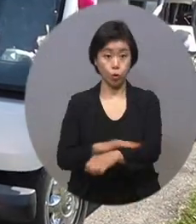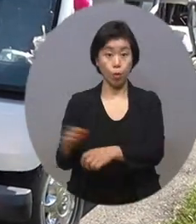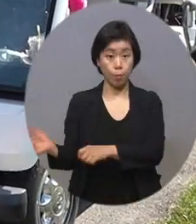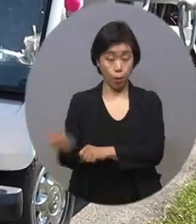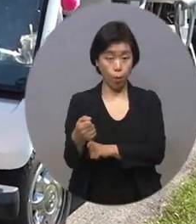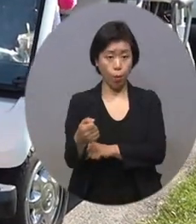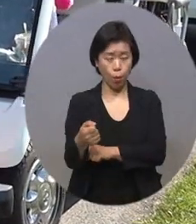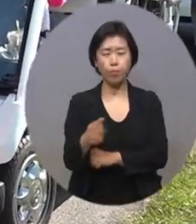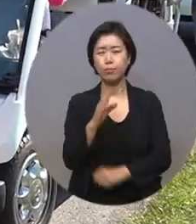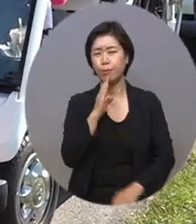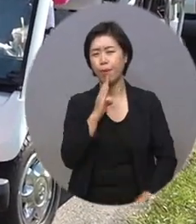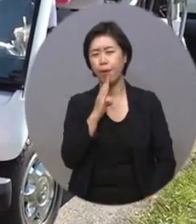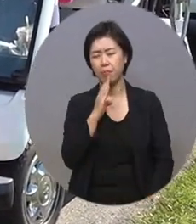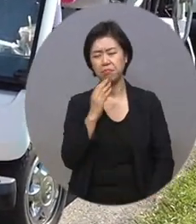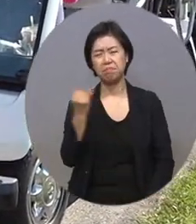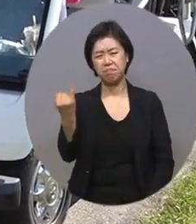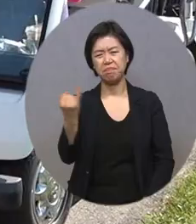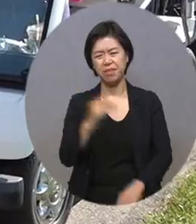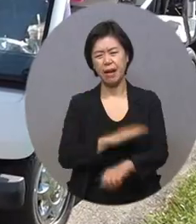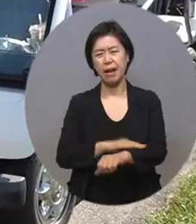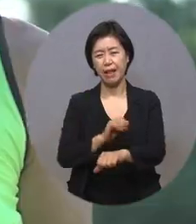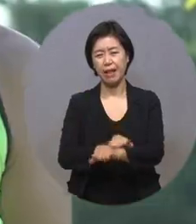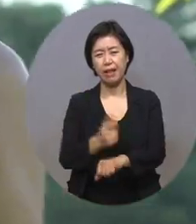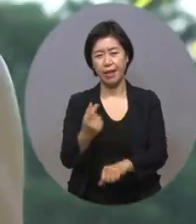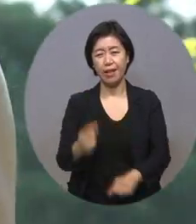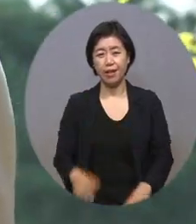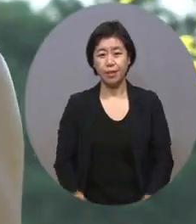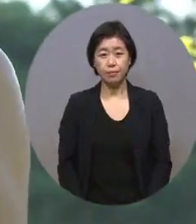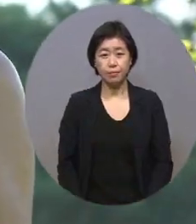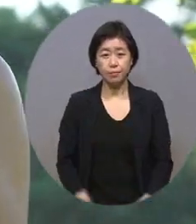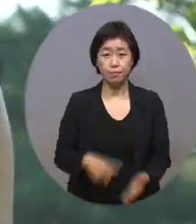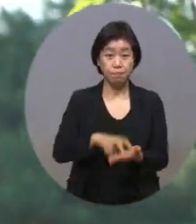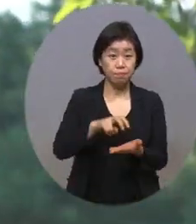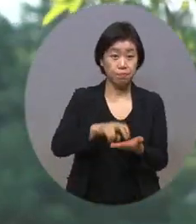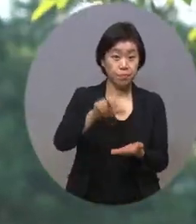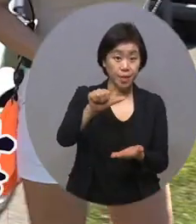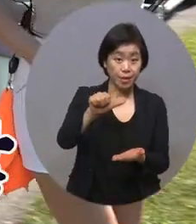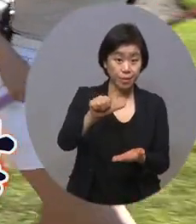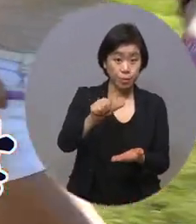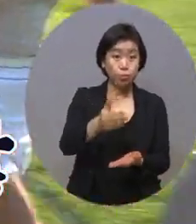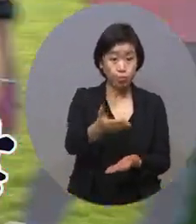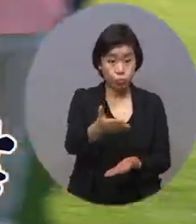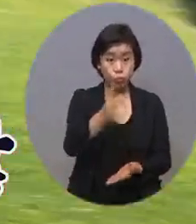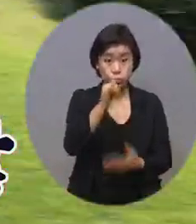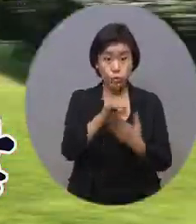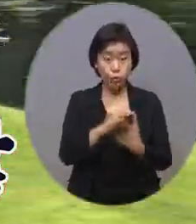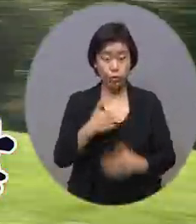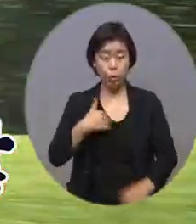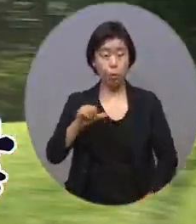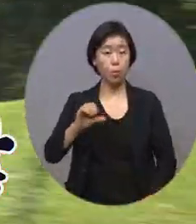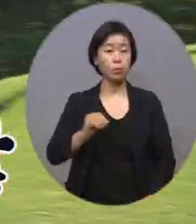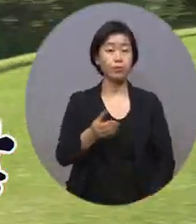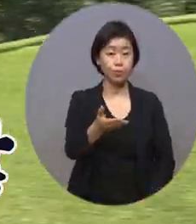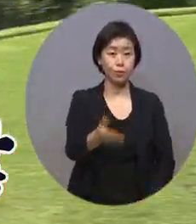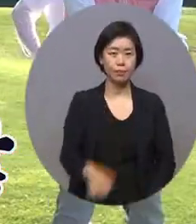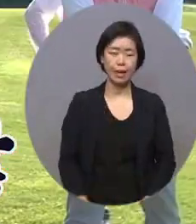굿샷. 잘 친다. 아, 페어웨이 중앙. 토끼띠 다섯 번 하면 내가 5만 원 줄게. 됐습니다.